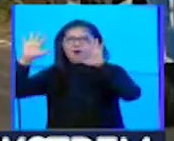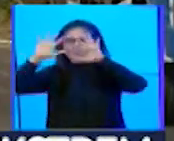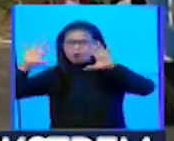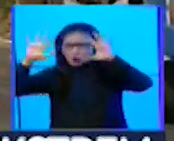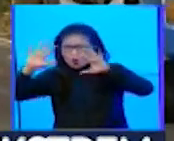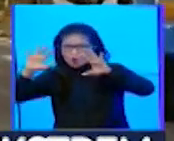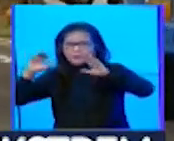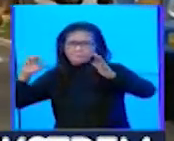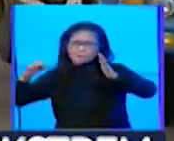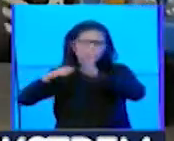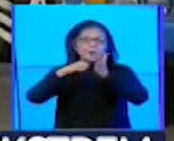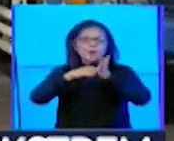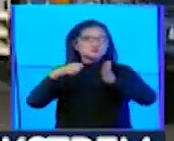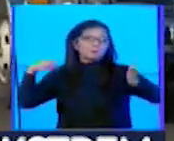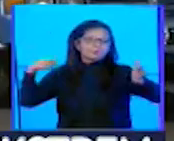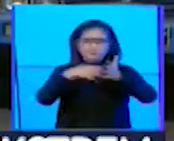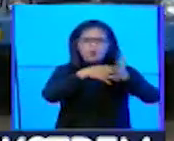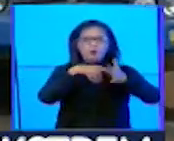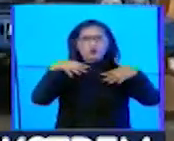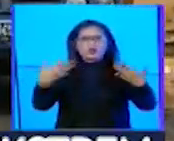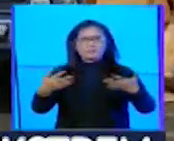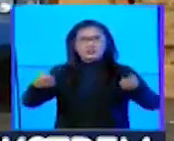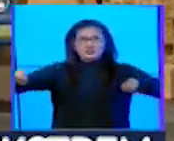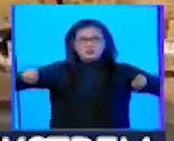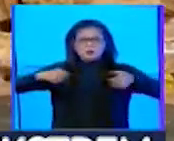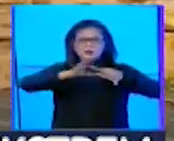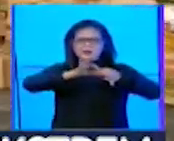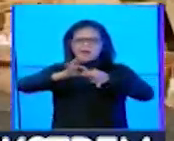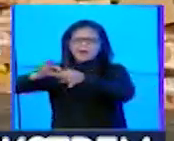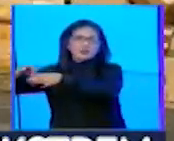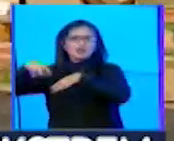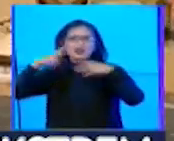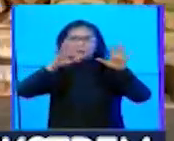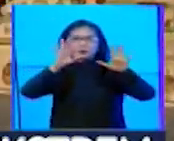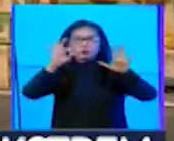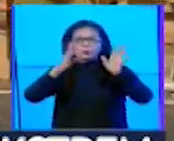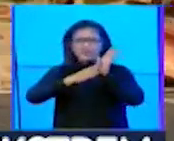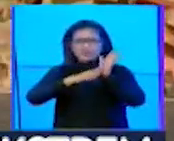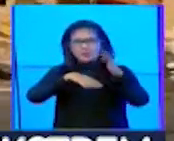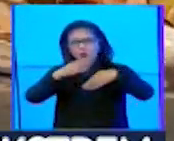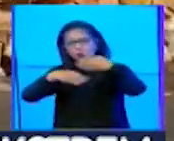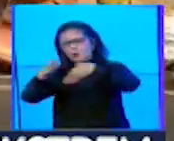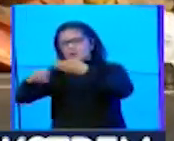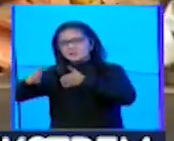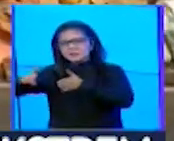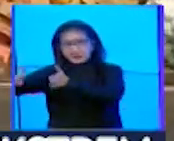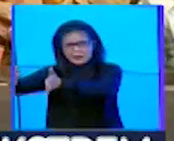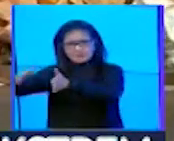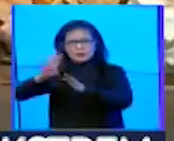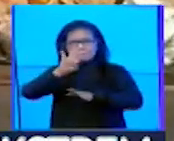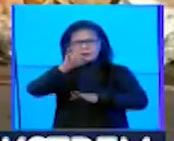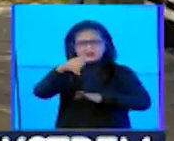benturan keras mengakibatkan terseret sejauh 80 m dan terguling di tengah jalan selama 4jam